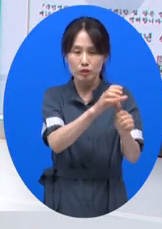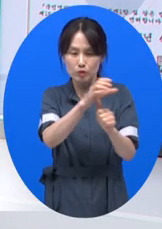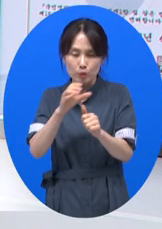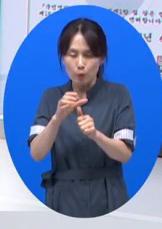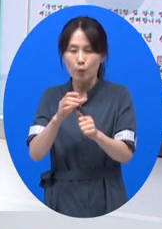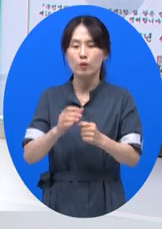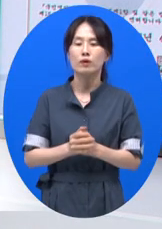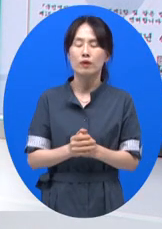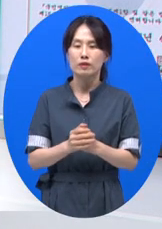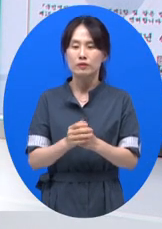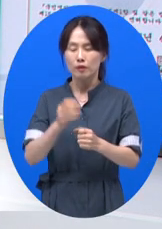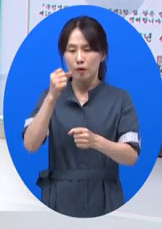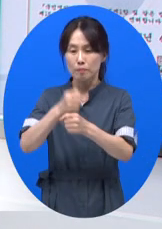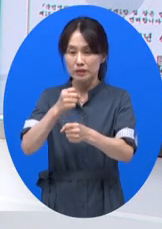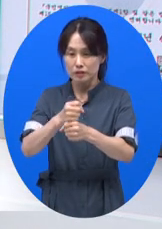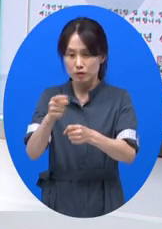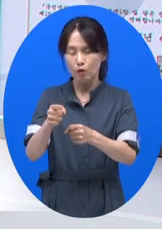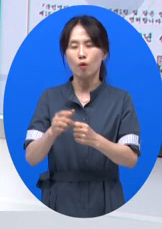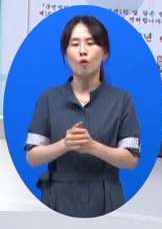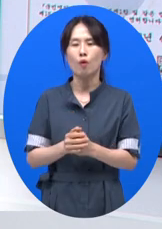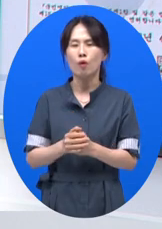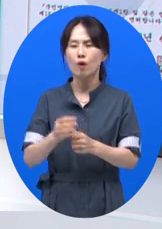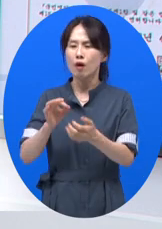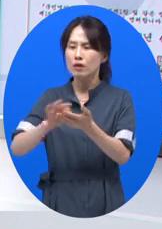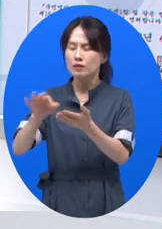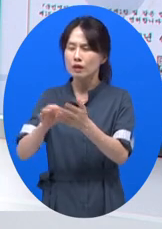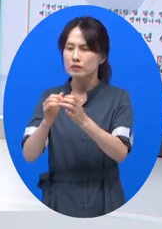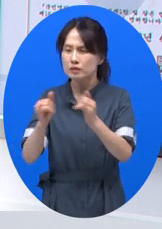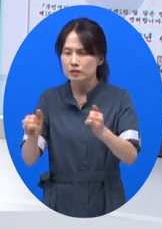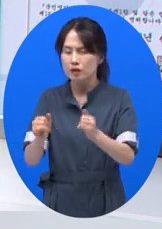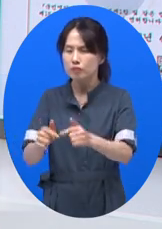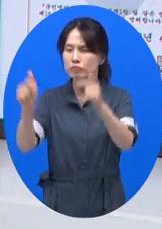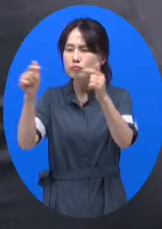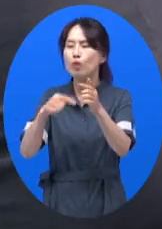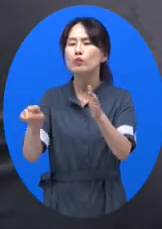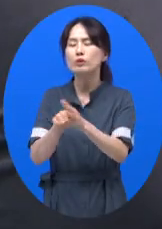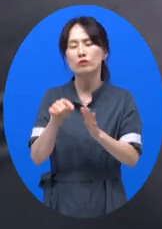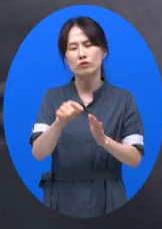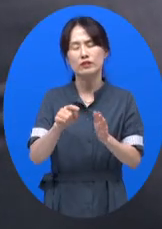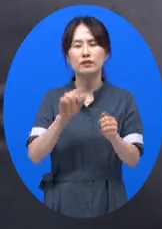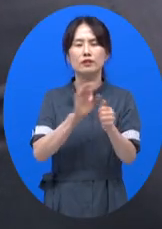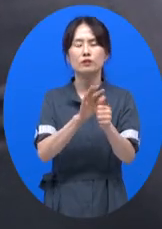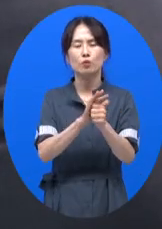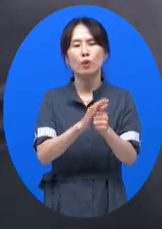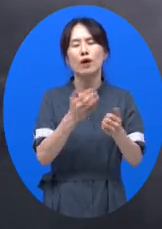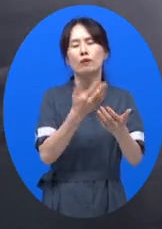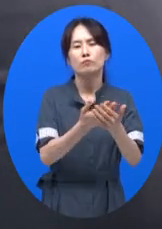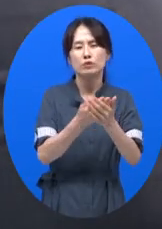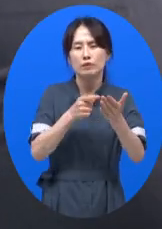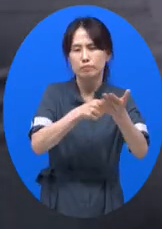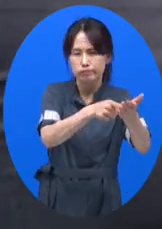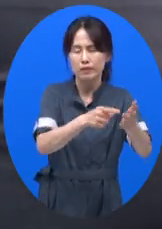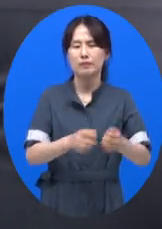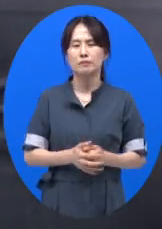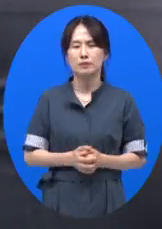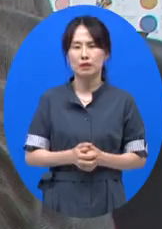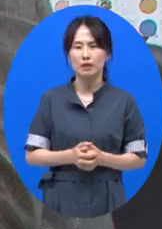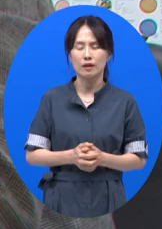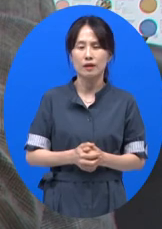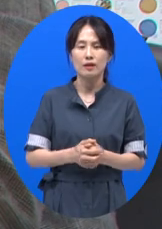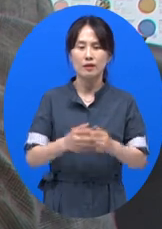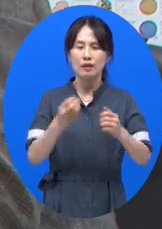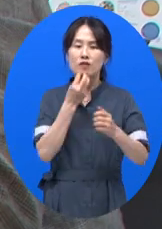다가갈 수 있도록 하기 위해서 컨설팅 을 신청하게 되었습니다 경기도는 도내에서 생산된 농산물을